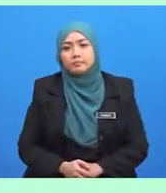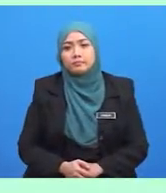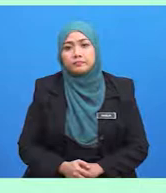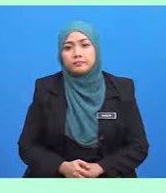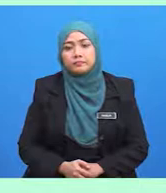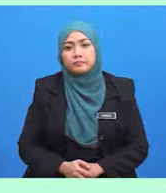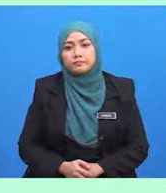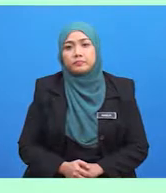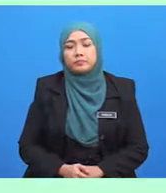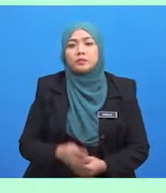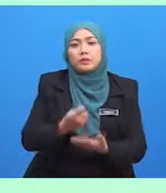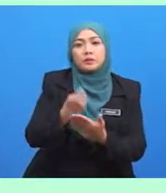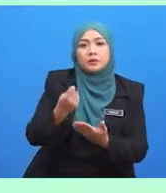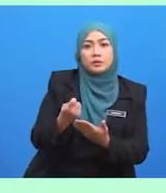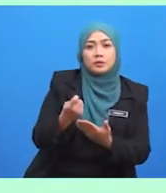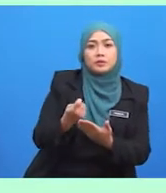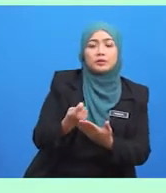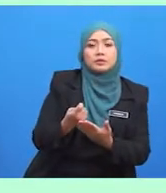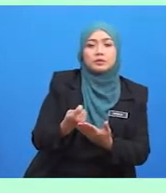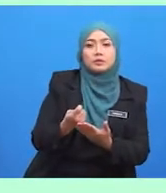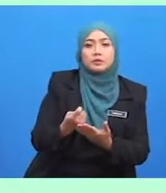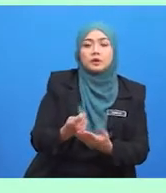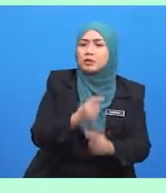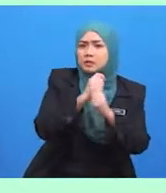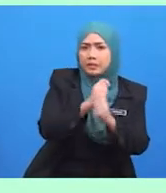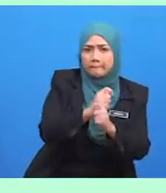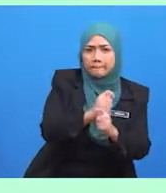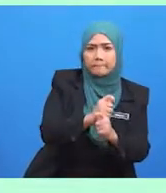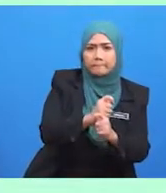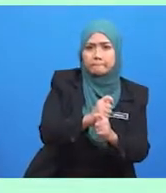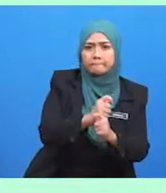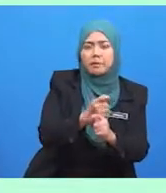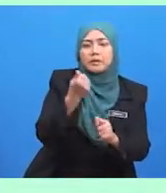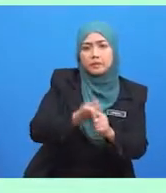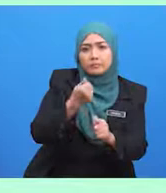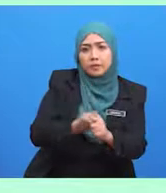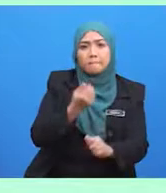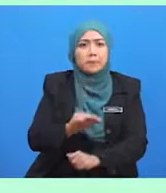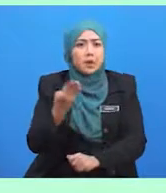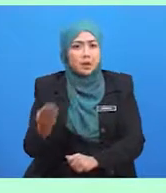Tarif spesifik merupakan cukai tetap atas setiap unit barang yang diimport.